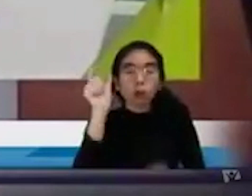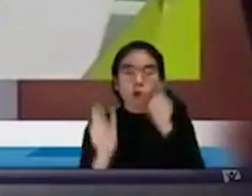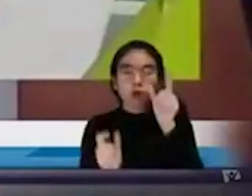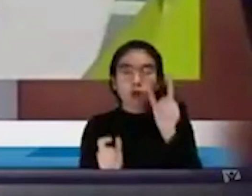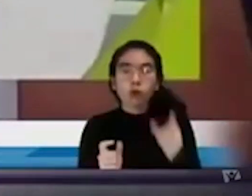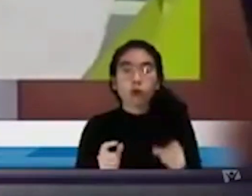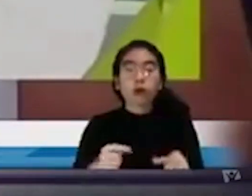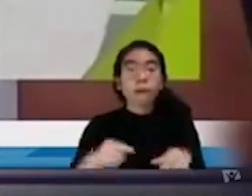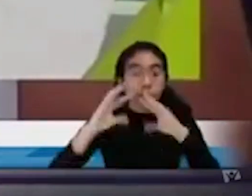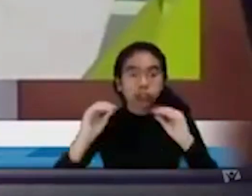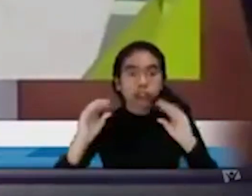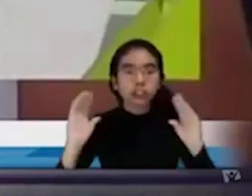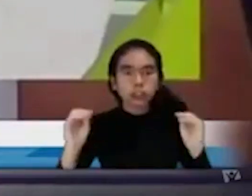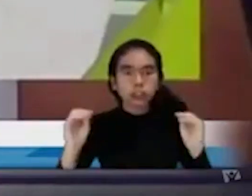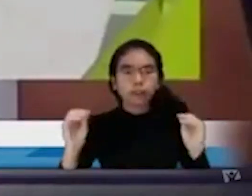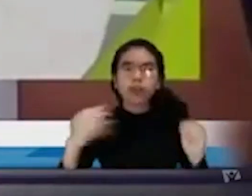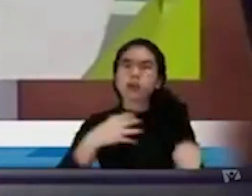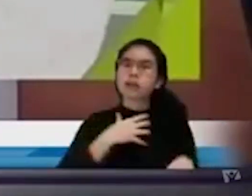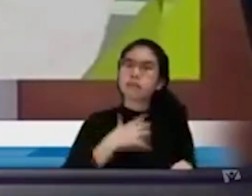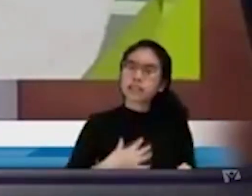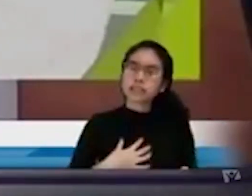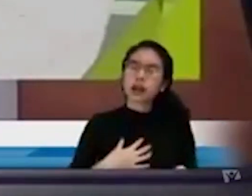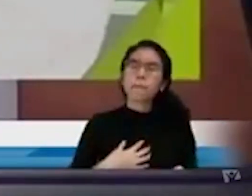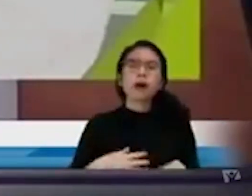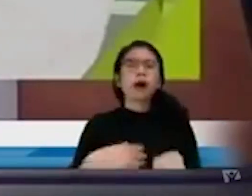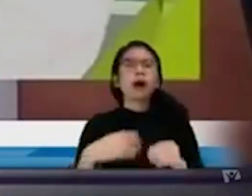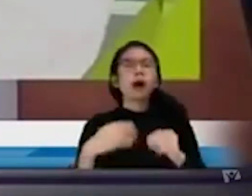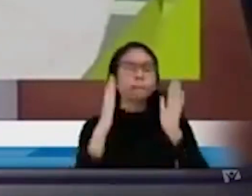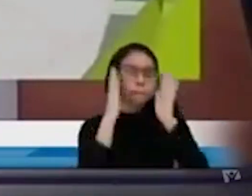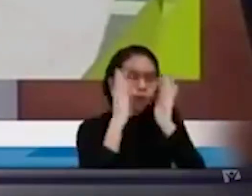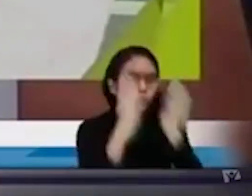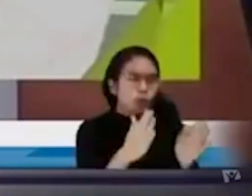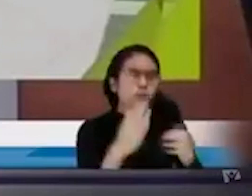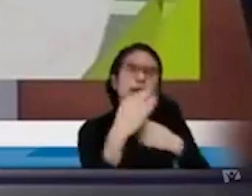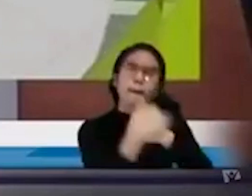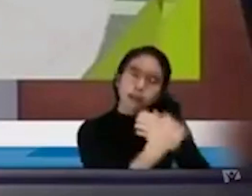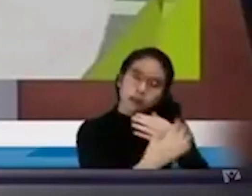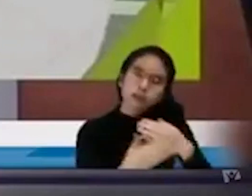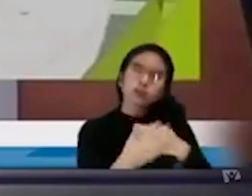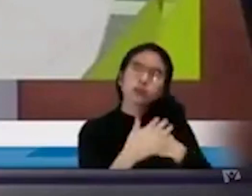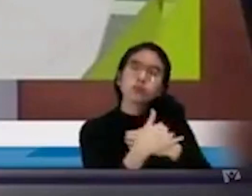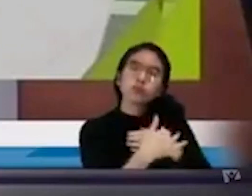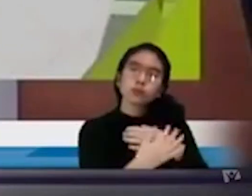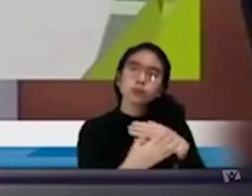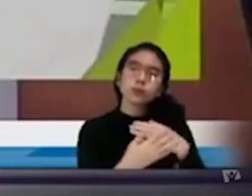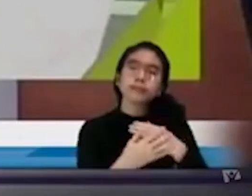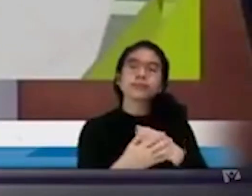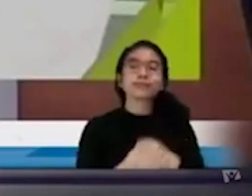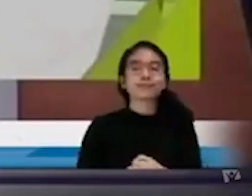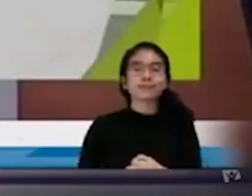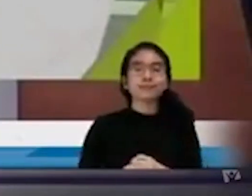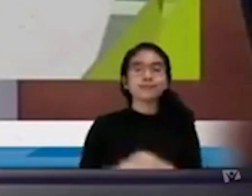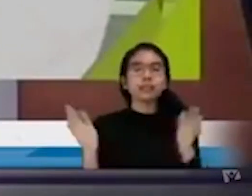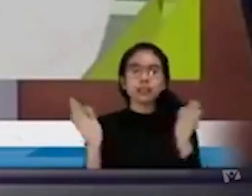kepada setiap pelanggan. Dan meyakini bahwa Tuhanlah yang menyembuhkan. Moto ini